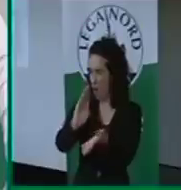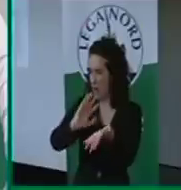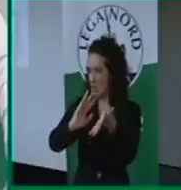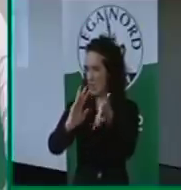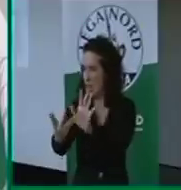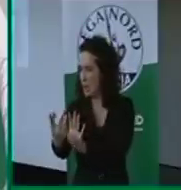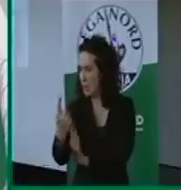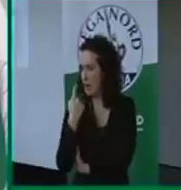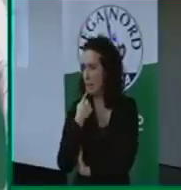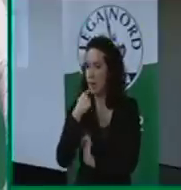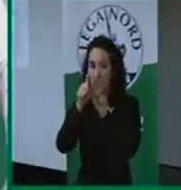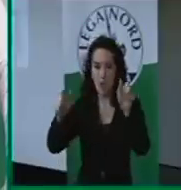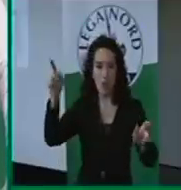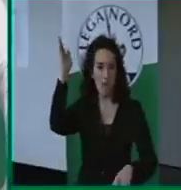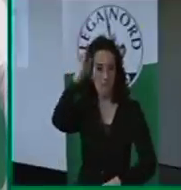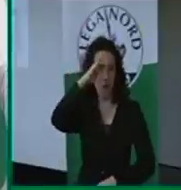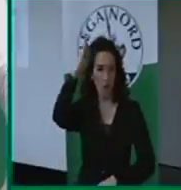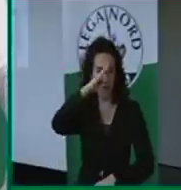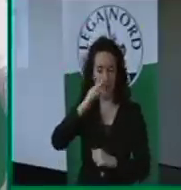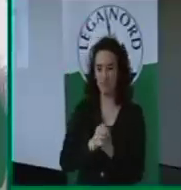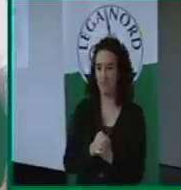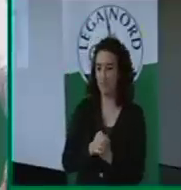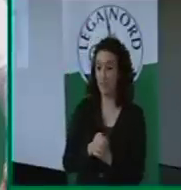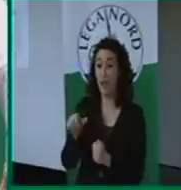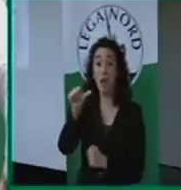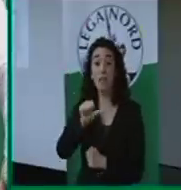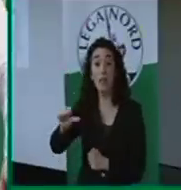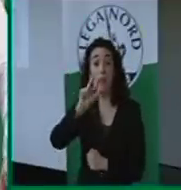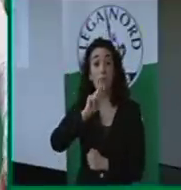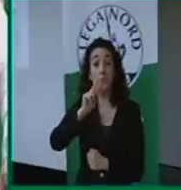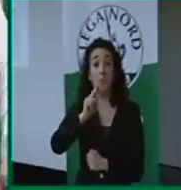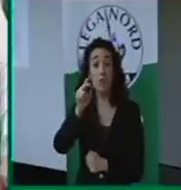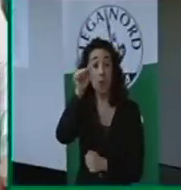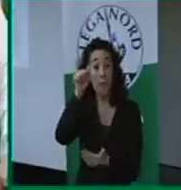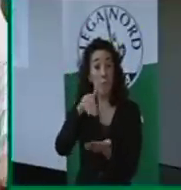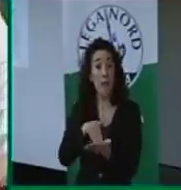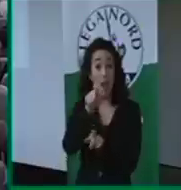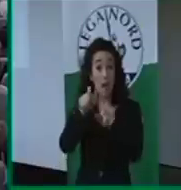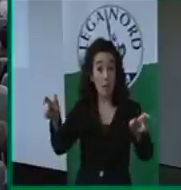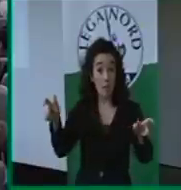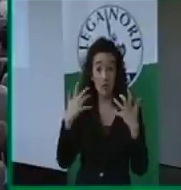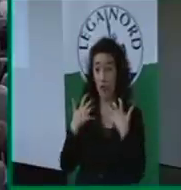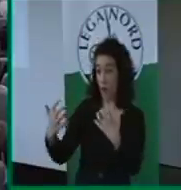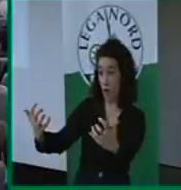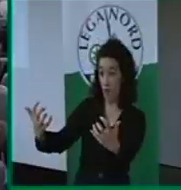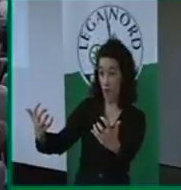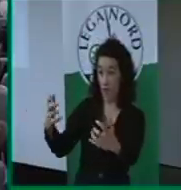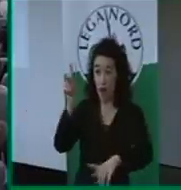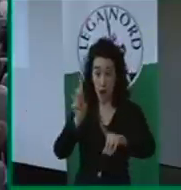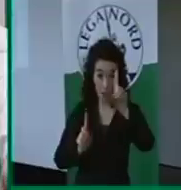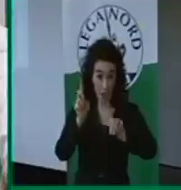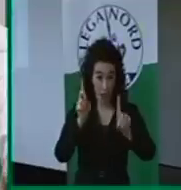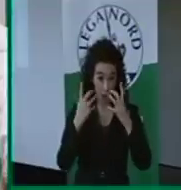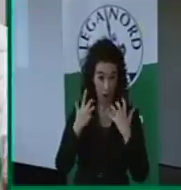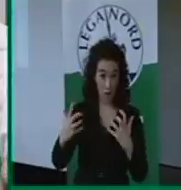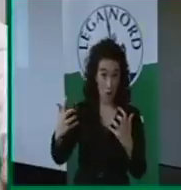in maniera lineare portare 1000 persone il sabato pomeriggio m a parlare di euro e di moneta a Milano è una